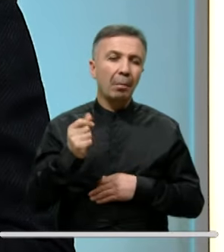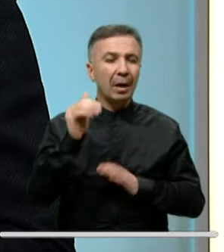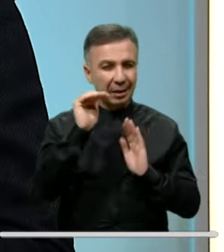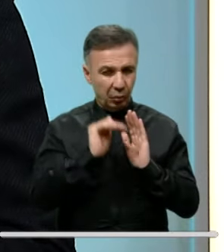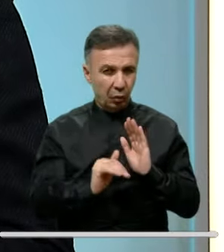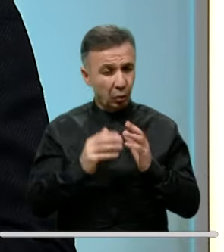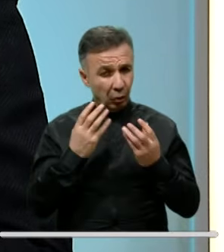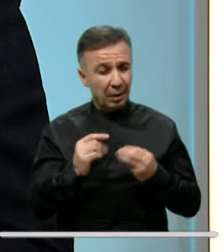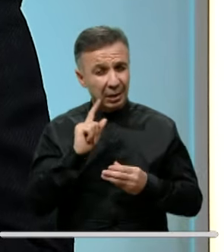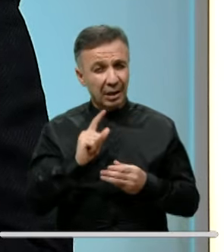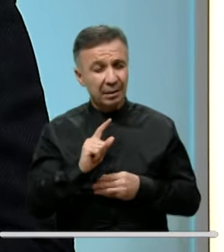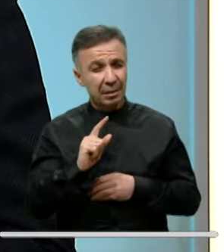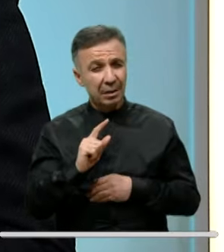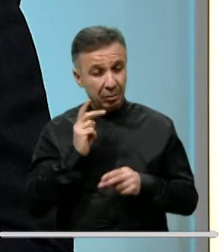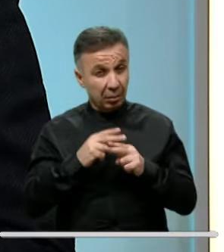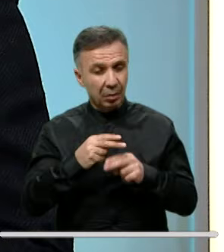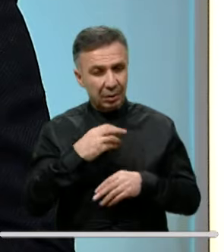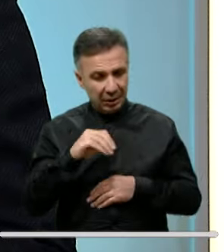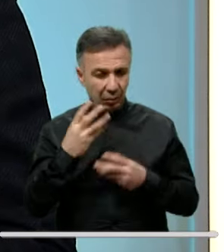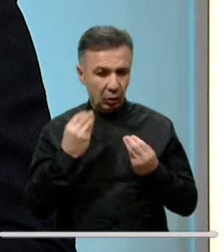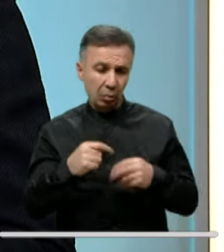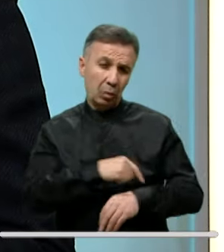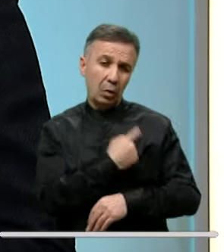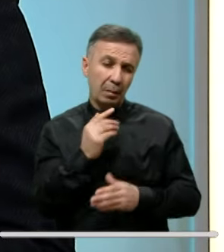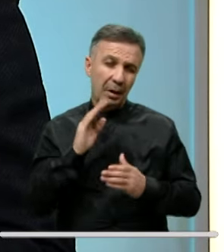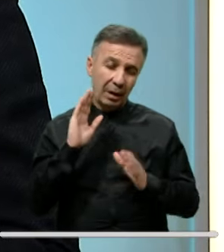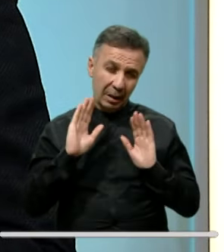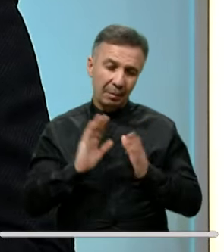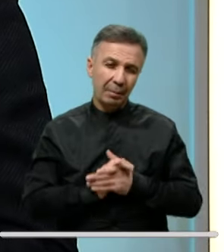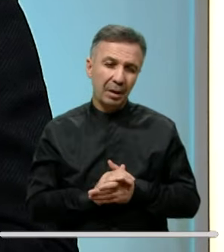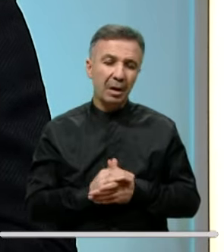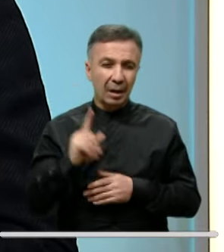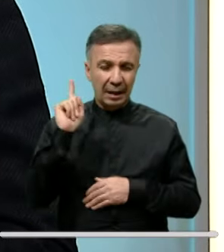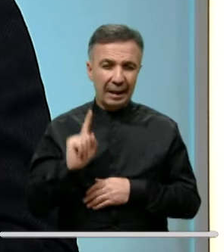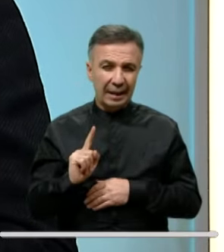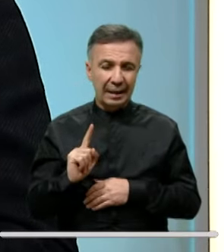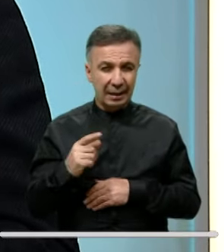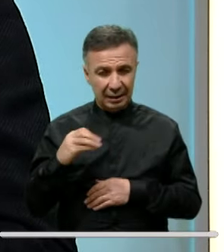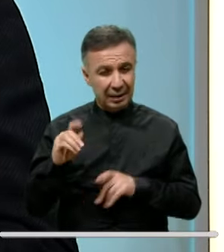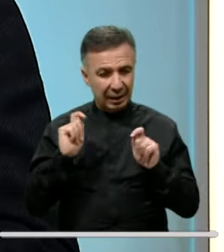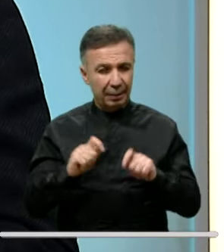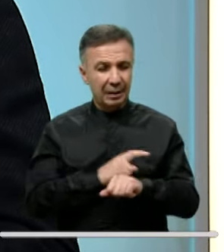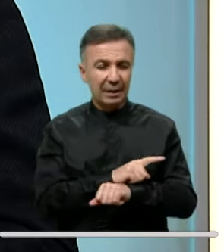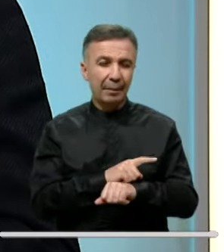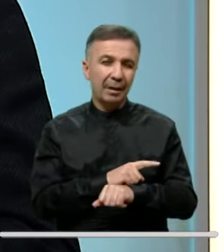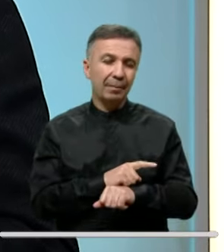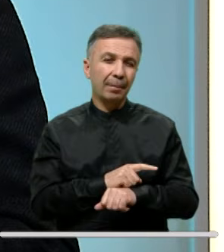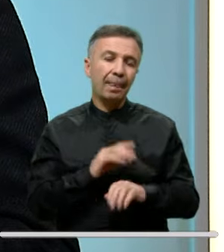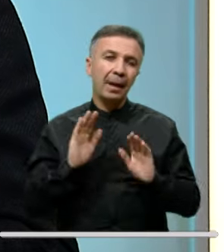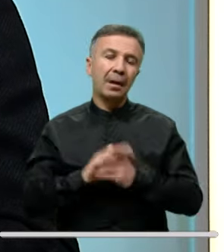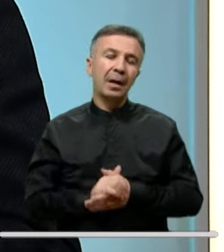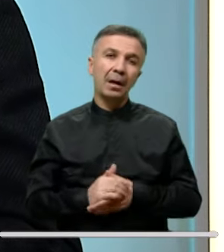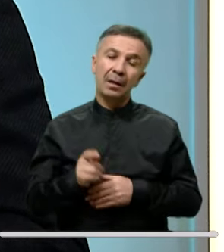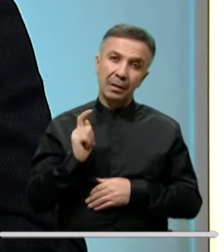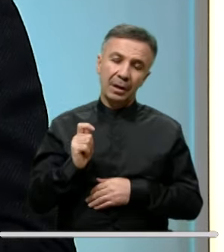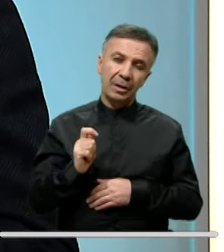düşük olması lazım ki bir an önce satılsın. Bu normal bir şey. Ama ilk ihaleye çıkıldığında ki fiyatı hatta